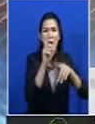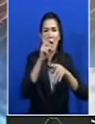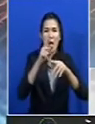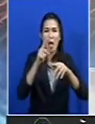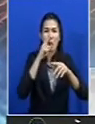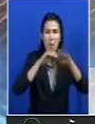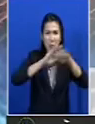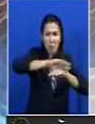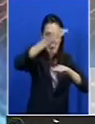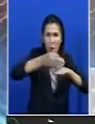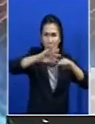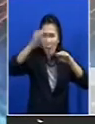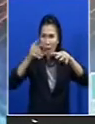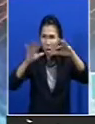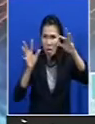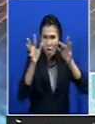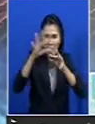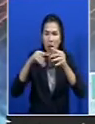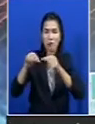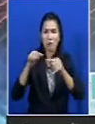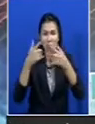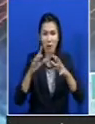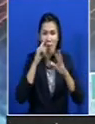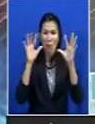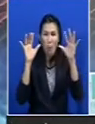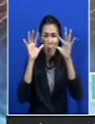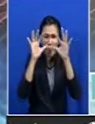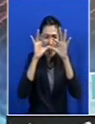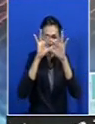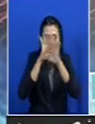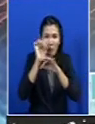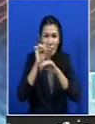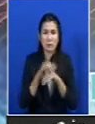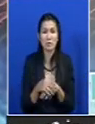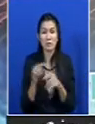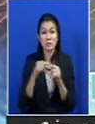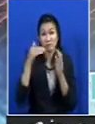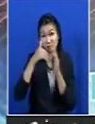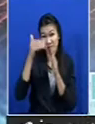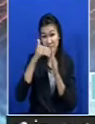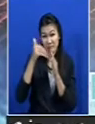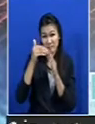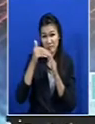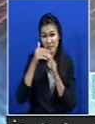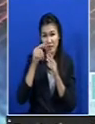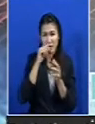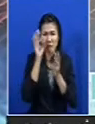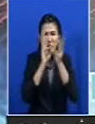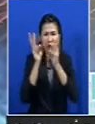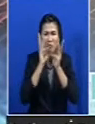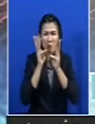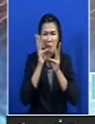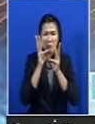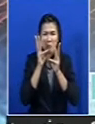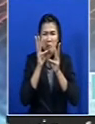ได้นะครับอันดับแรกนะครับอันดับที่สองกลุ่มหมอกควันเนี่ยในภาคเหนือเนี่ยมันขี้ฝุ่นหมอกควัน